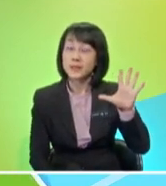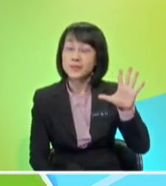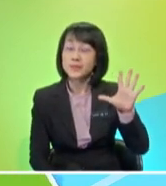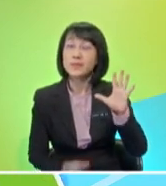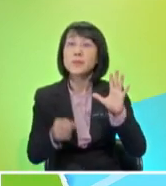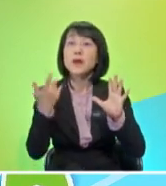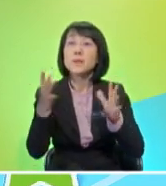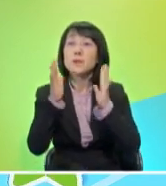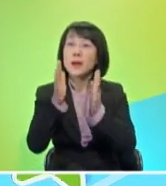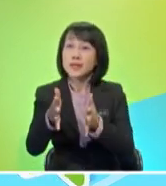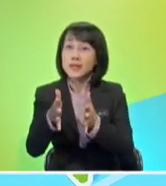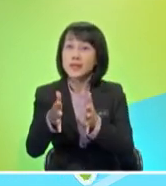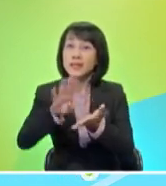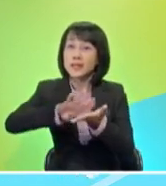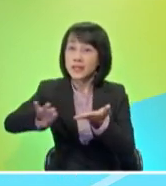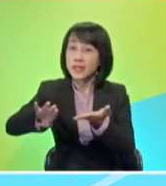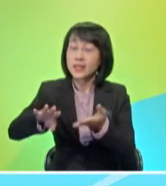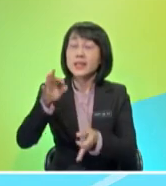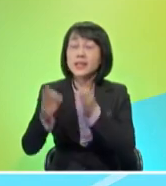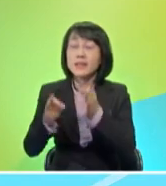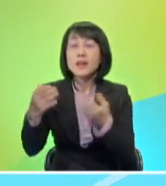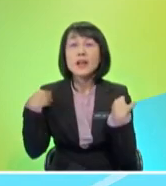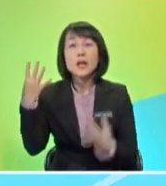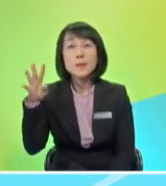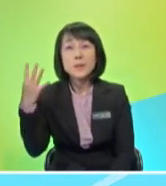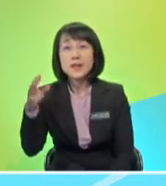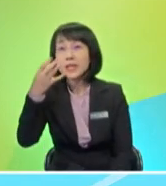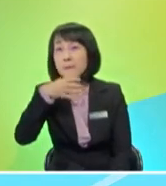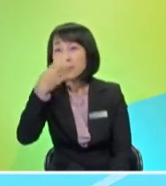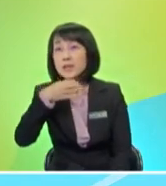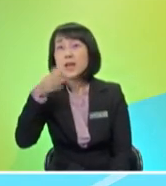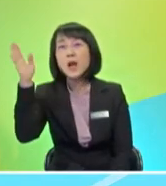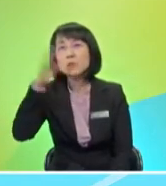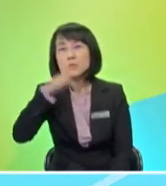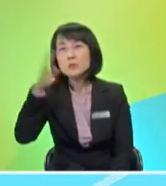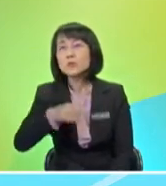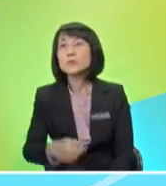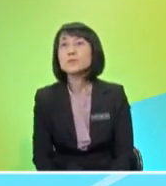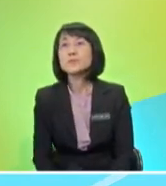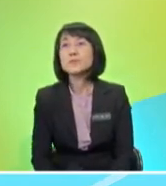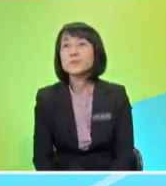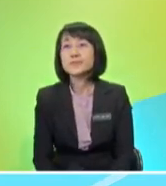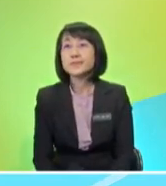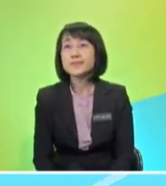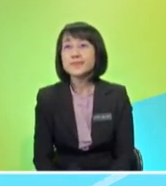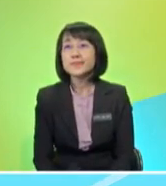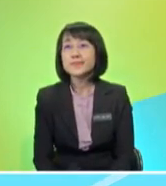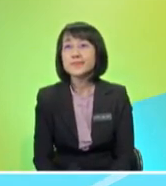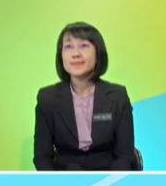baki sekiranya ada 14 biji apel cikgu yang busuk? Okey, itu dia jawapannya cikgu.